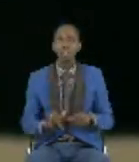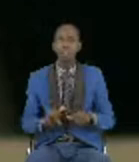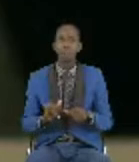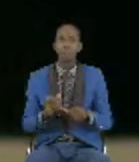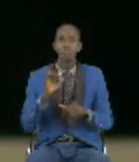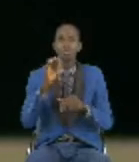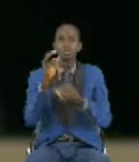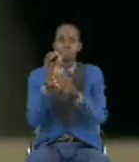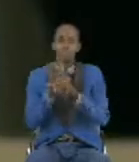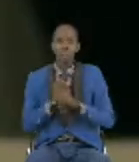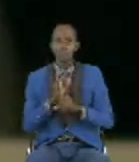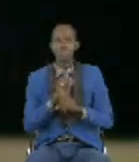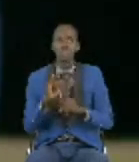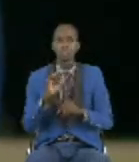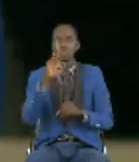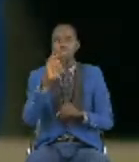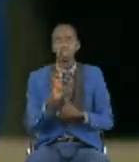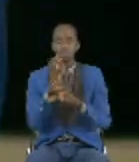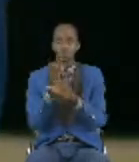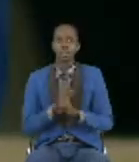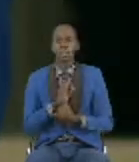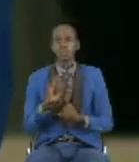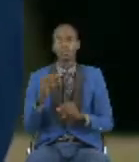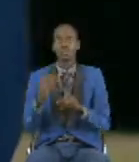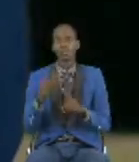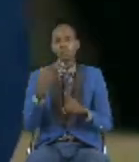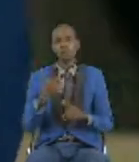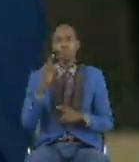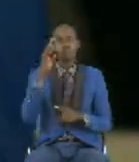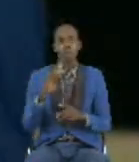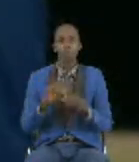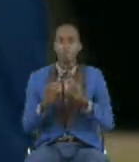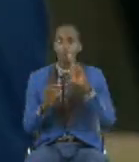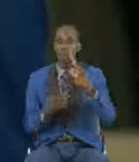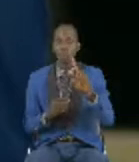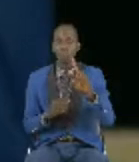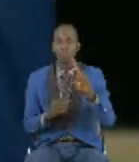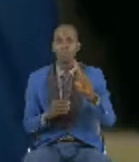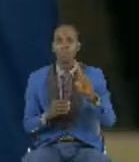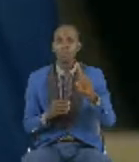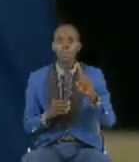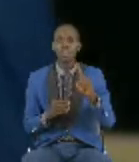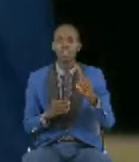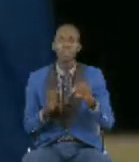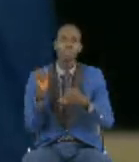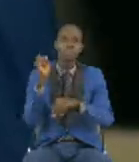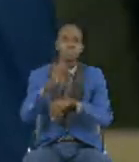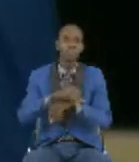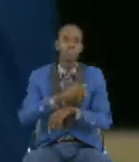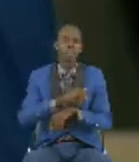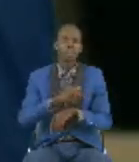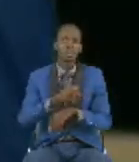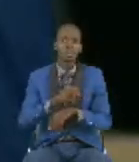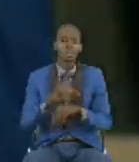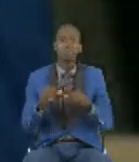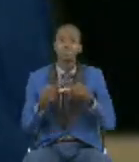reposséder de façon permanente la parole de Dieu. Troisième, premier sous-élément du troisième point.